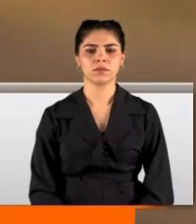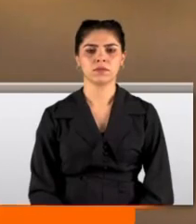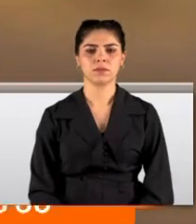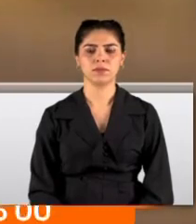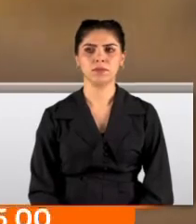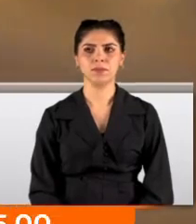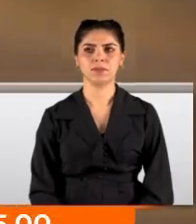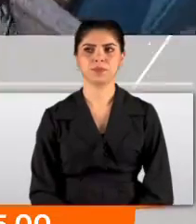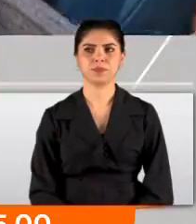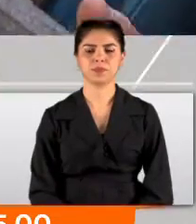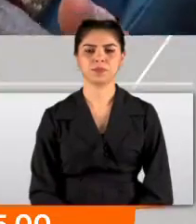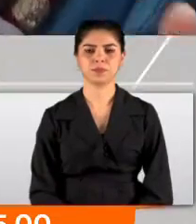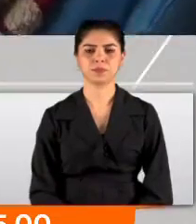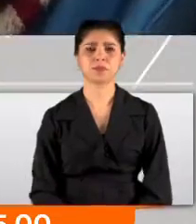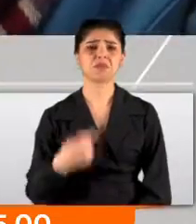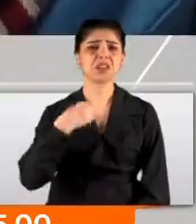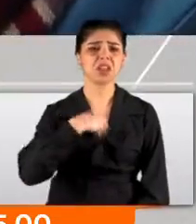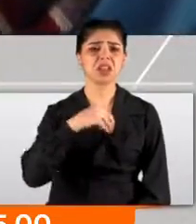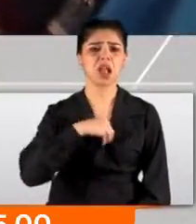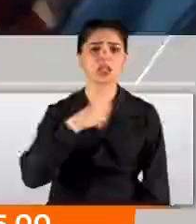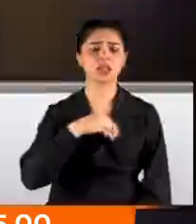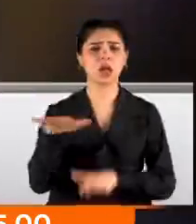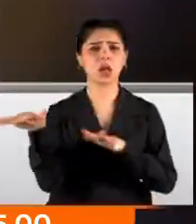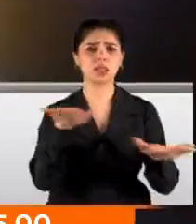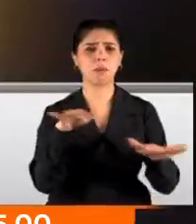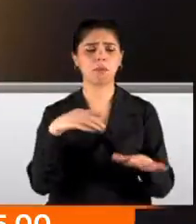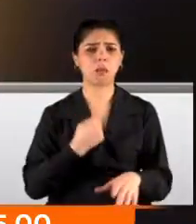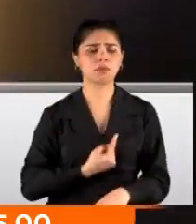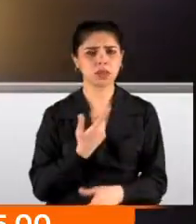ediyorum, ses duydunuz herhalde. Zannettik ki hani Japonya depremi hissediyoruz.